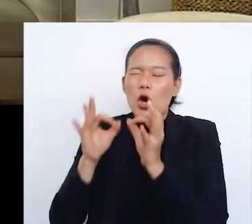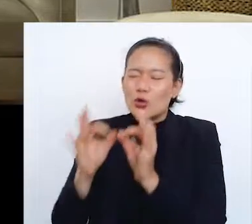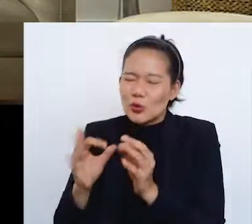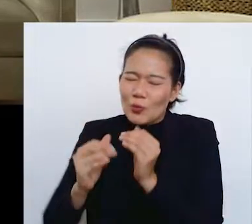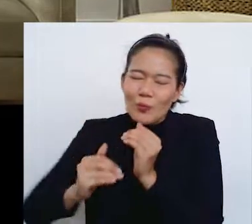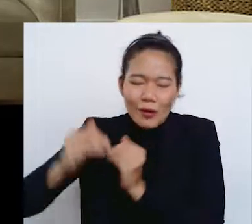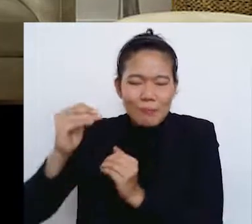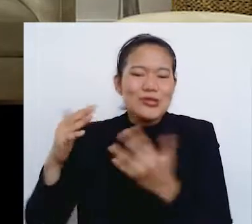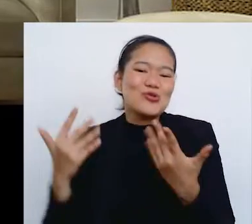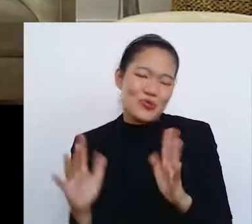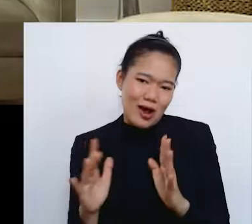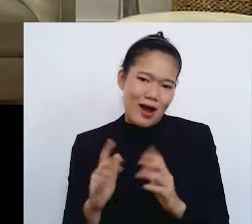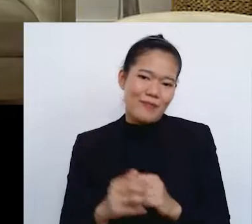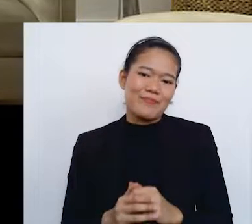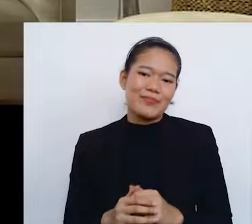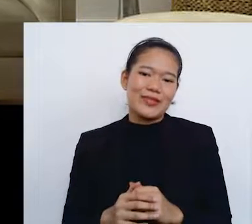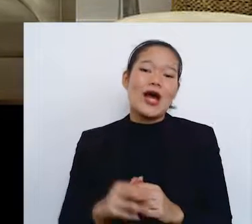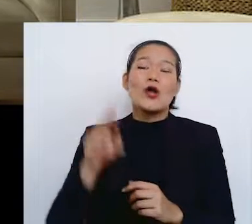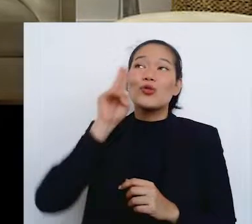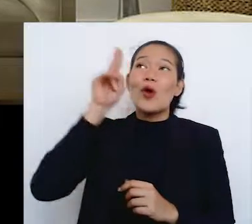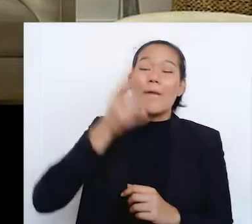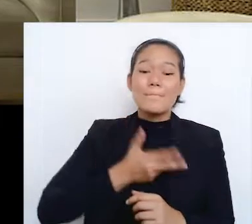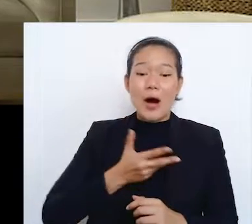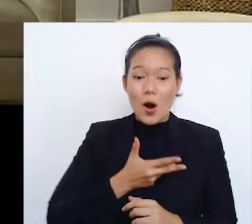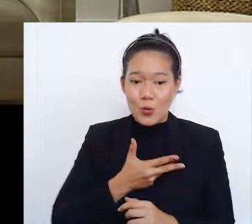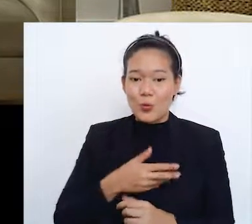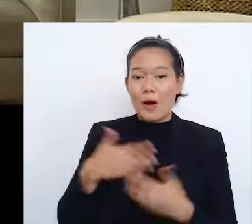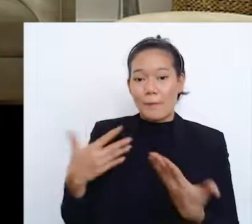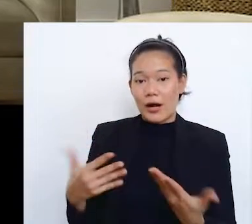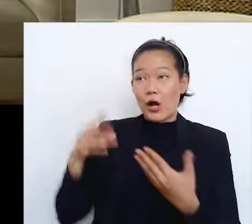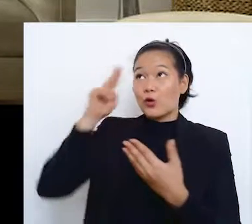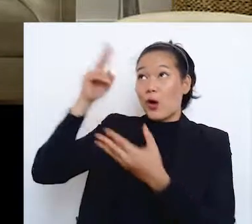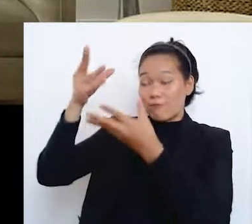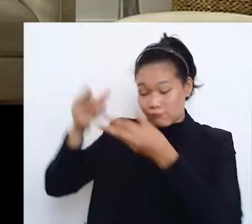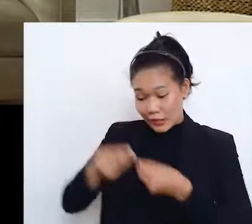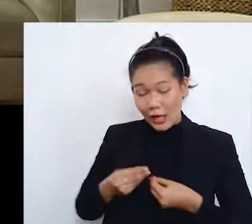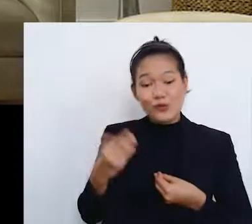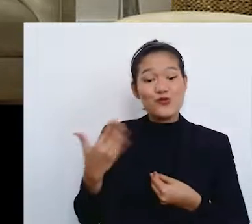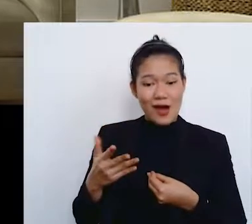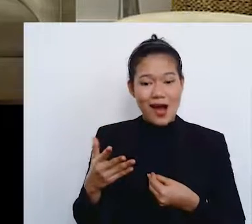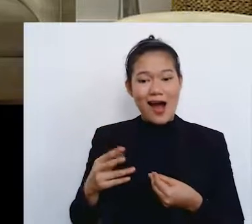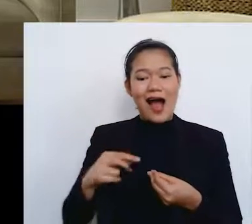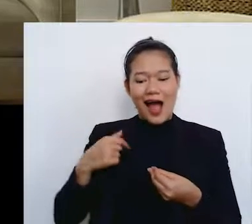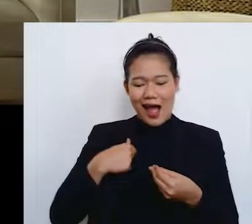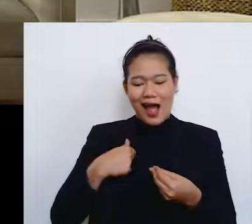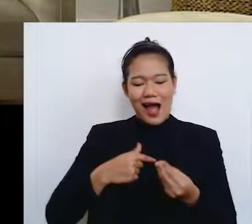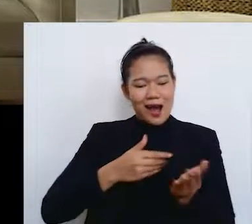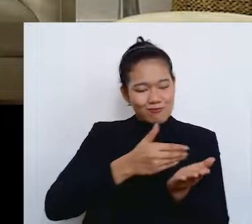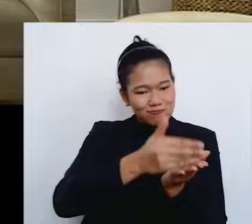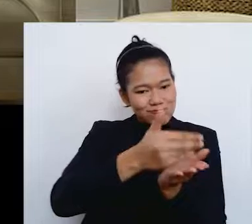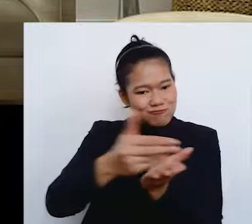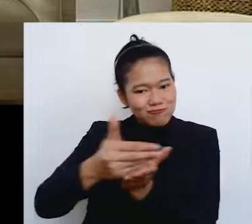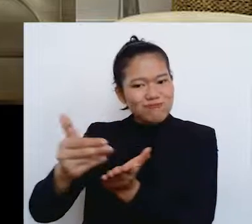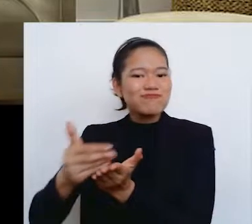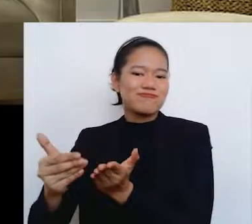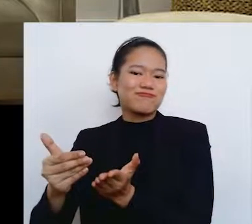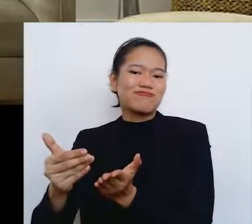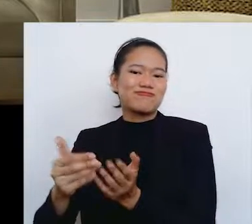dari cukup. Tuhan ingin supaya dengan apa yang Tuhan sudah berikan, maka kita bisa menjadi